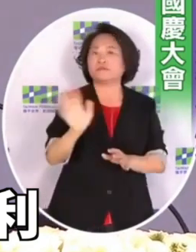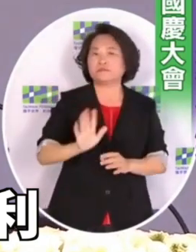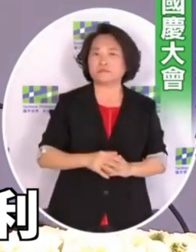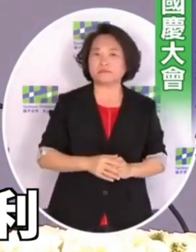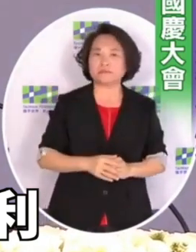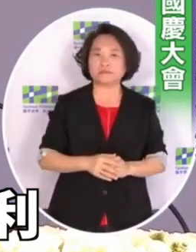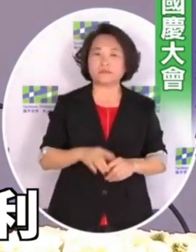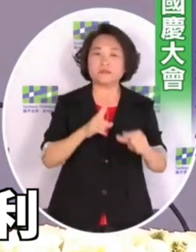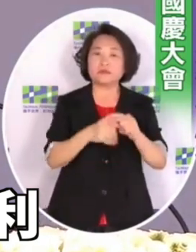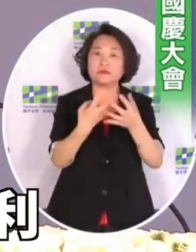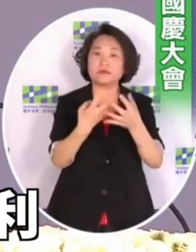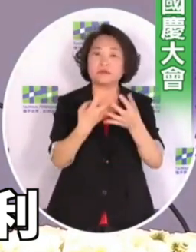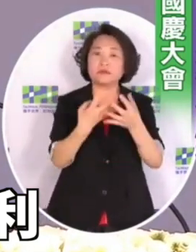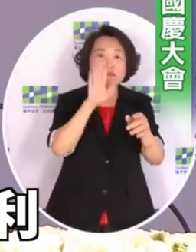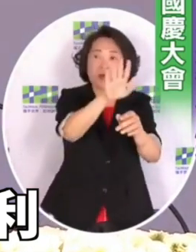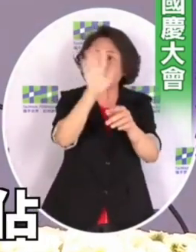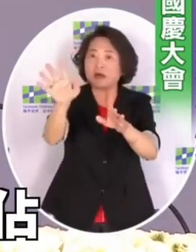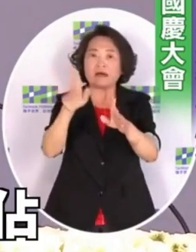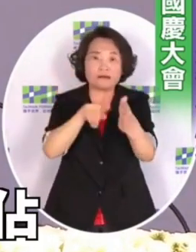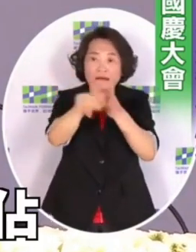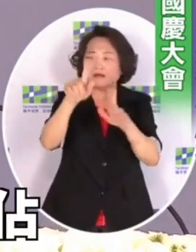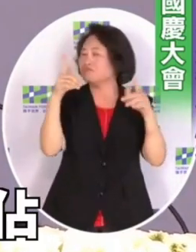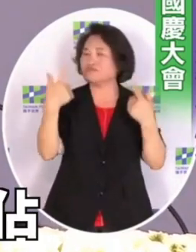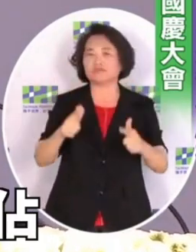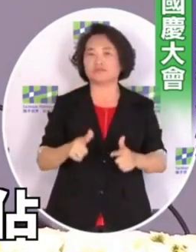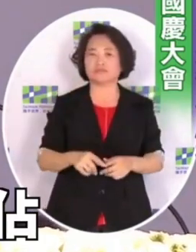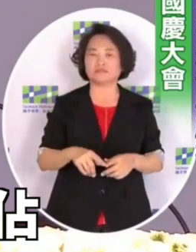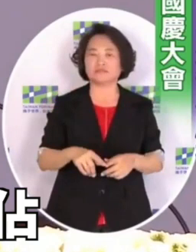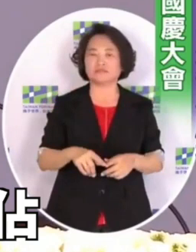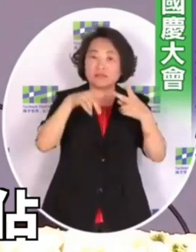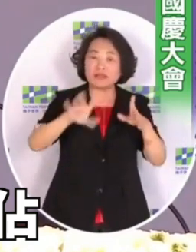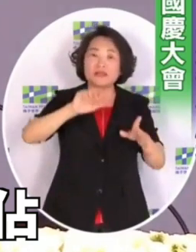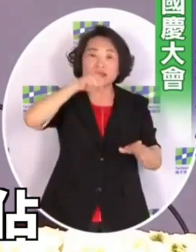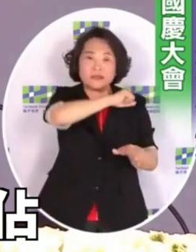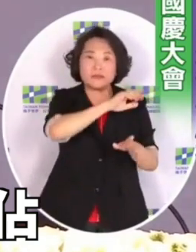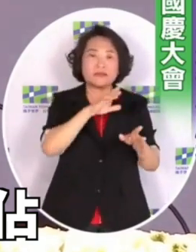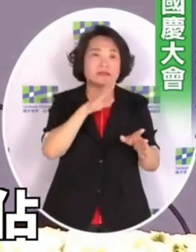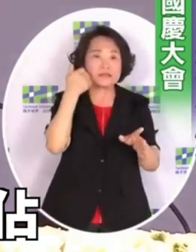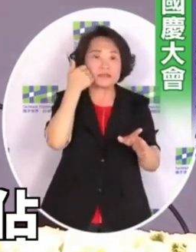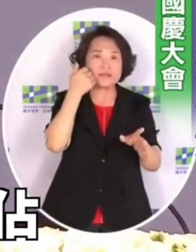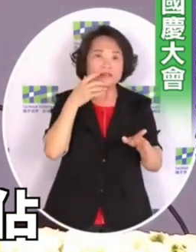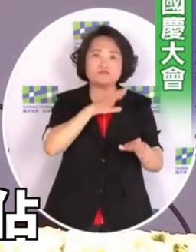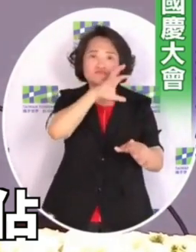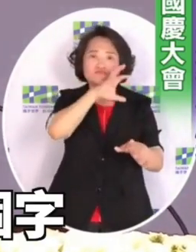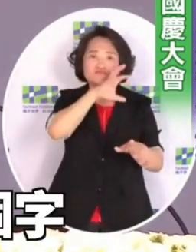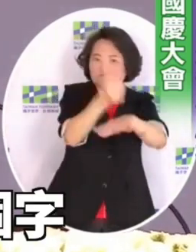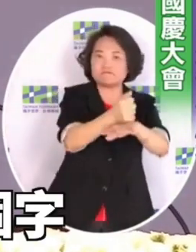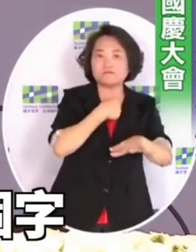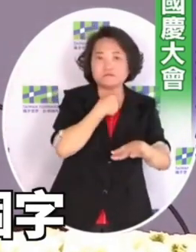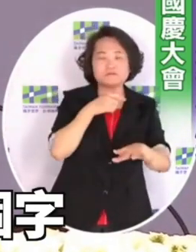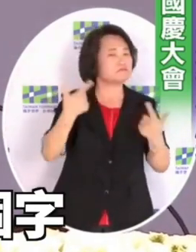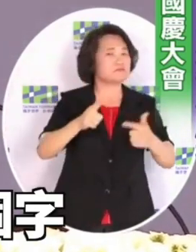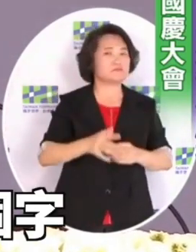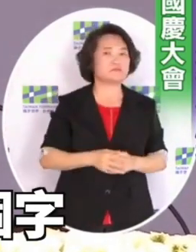中华民国不是谁的专利，台湾也不是谁可以独占。中华